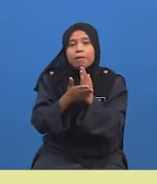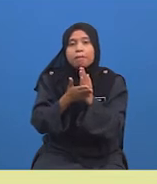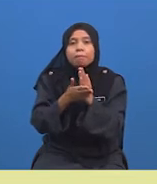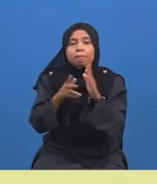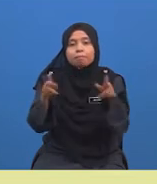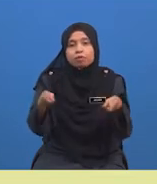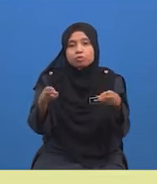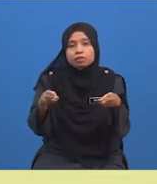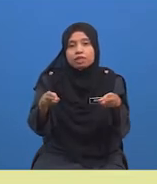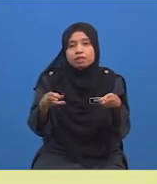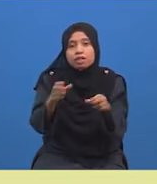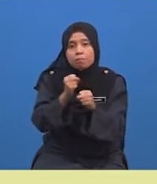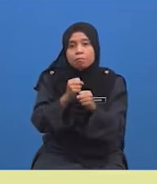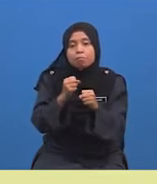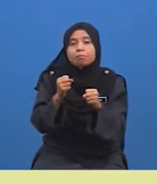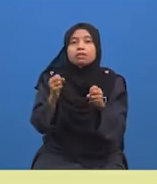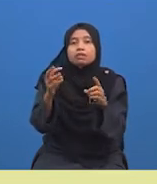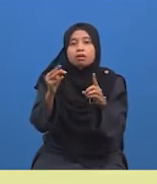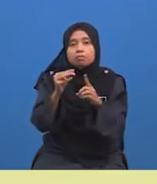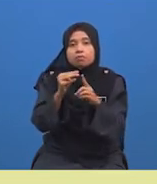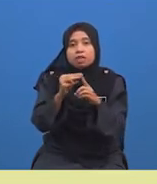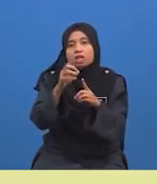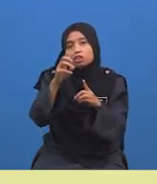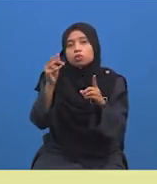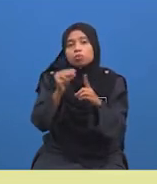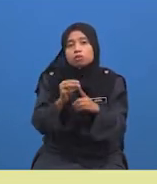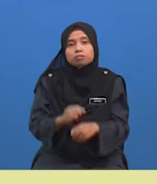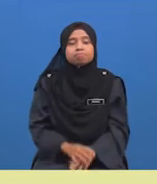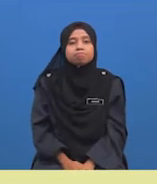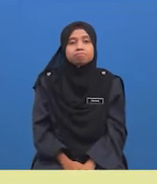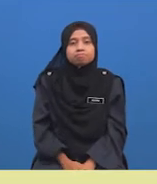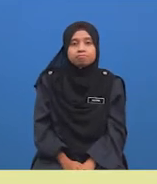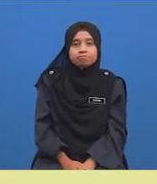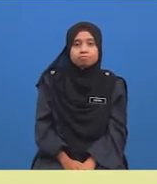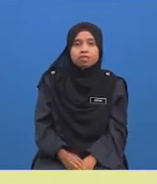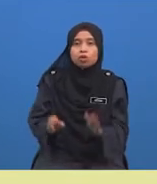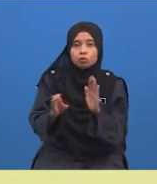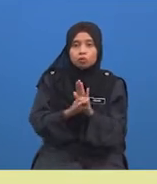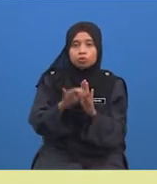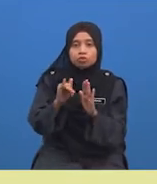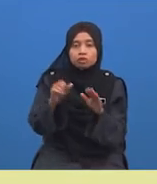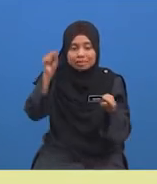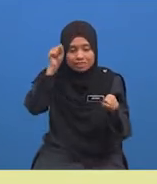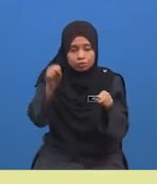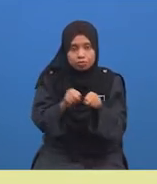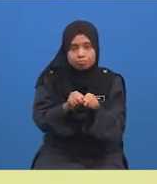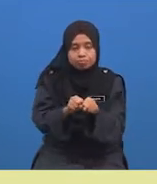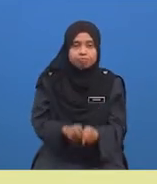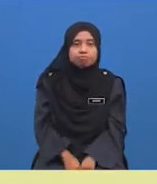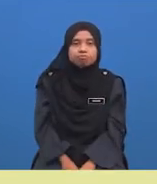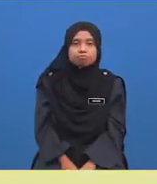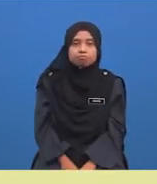Pelajar mendapat markah untuk huraian 1 markah. Contoh yang sesuai